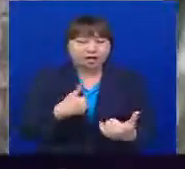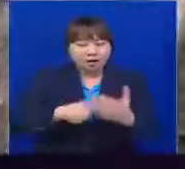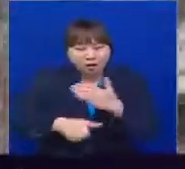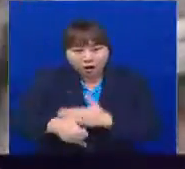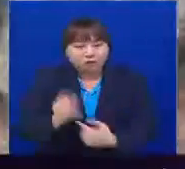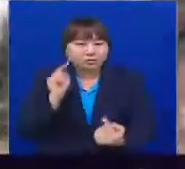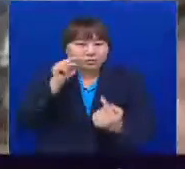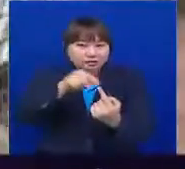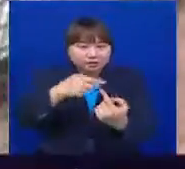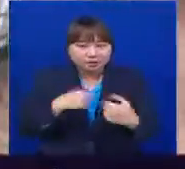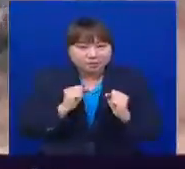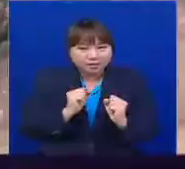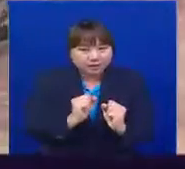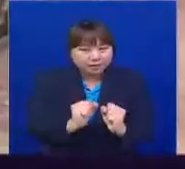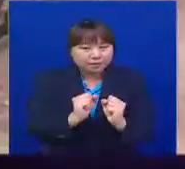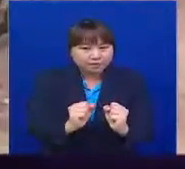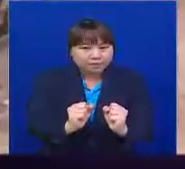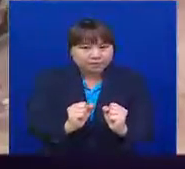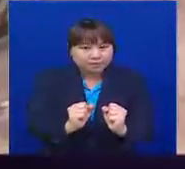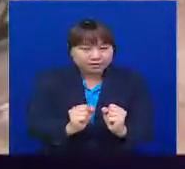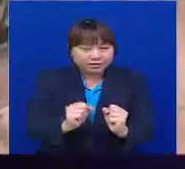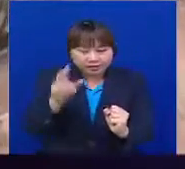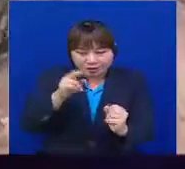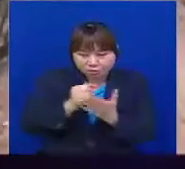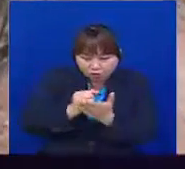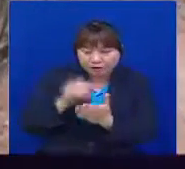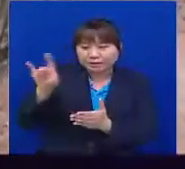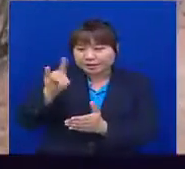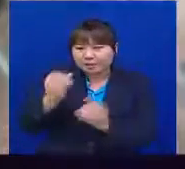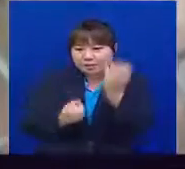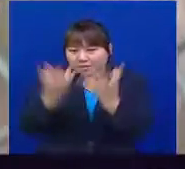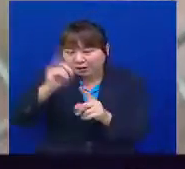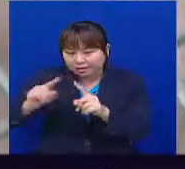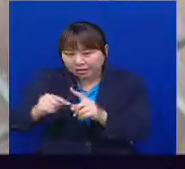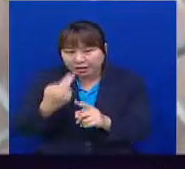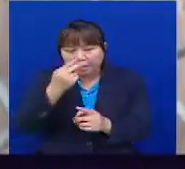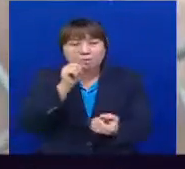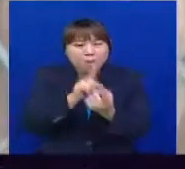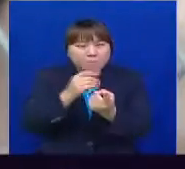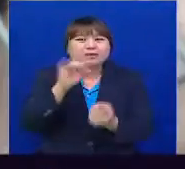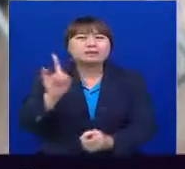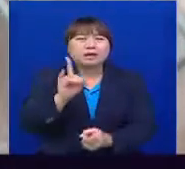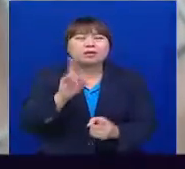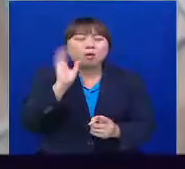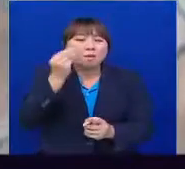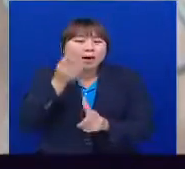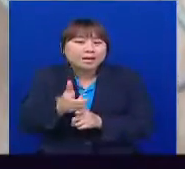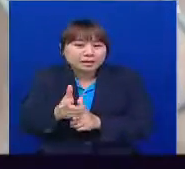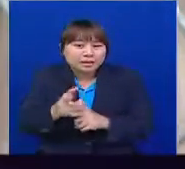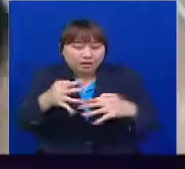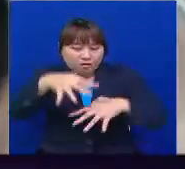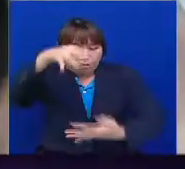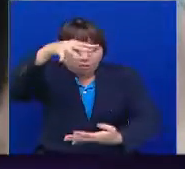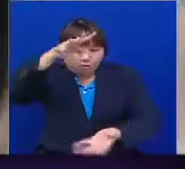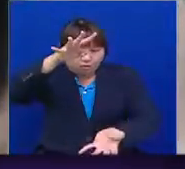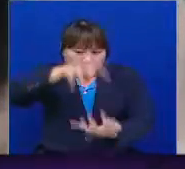พื้นที่แล้วพยายามที่จะไปดักจับช่วยเหลือสัตว์ป่าเนี่ยหลายๆครั้งก็จะพบว่ามีสัตว์บ้านเข้ามาติดกรงดักของเราฮะ